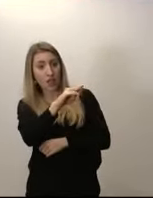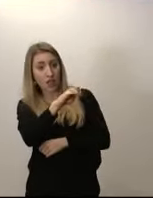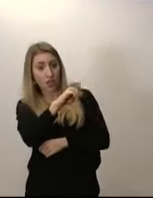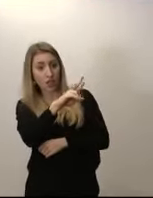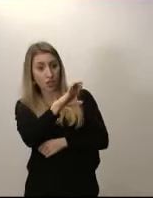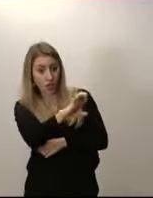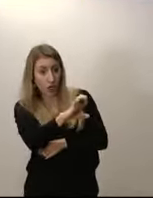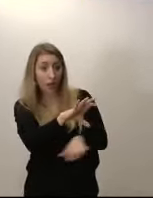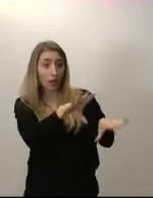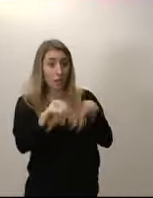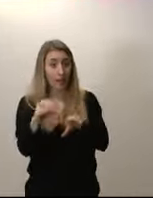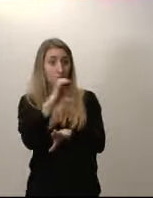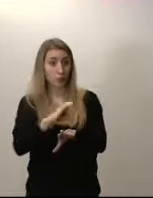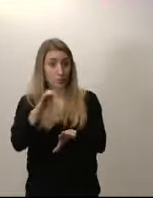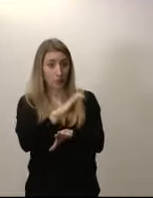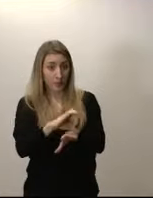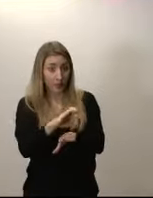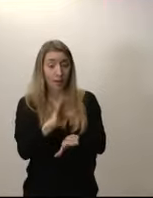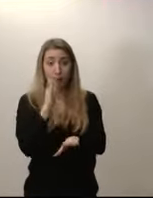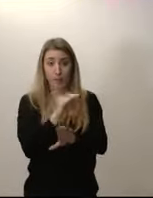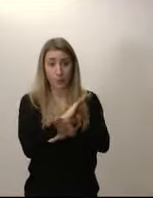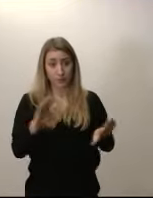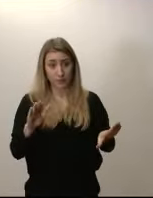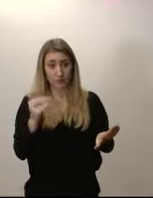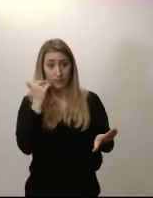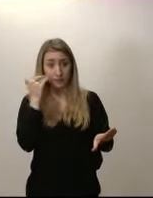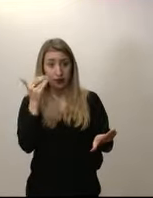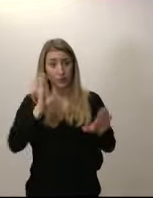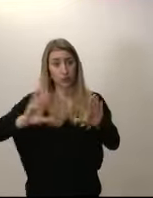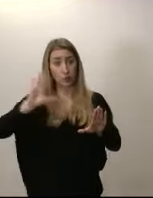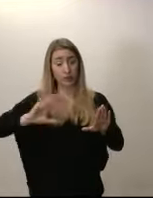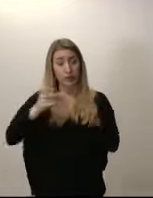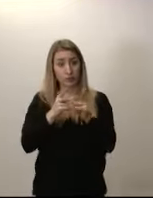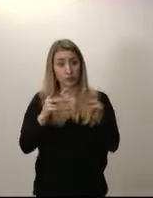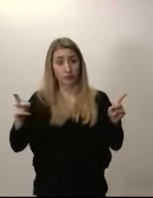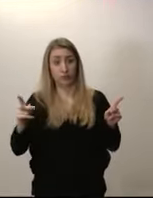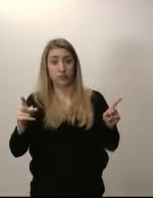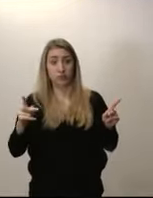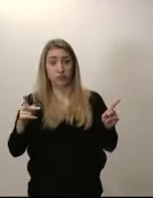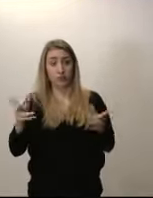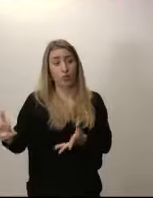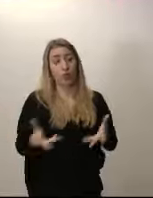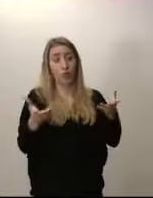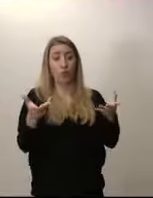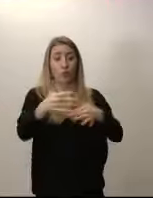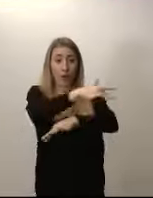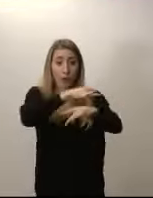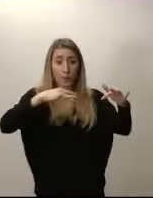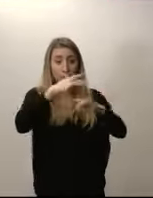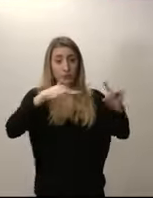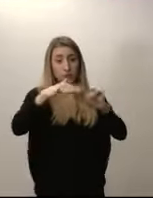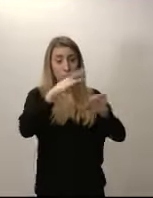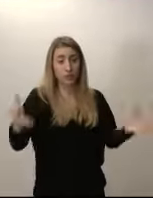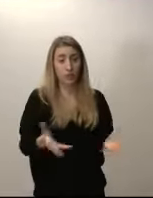possible si l'ancienne municipalité n'avait pas encouragé ce processus de mixité sociale. Ça vous